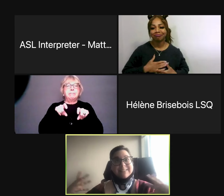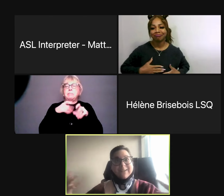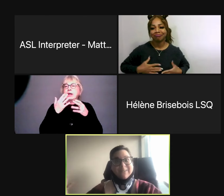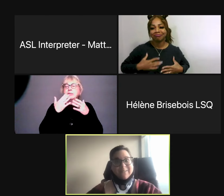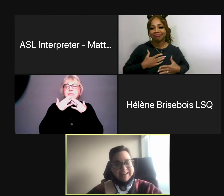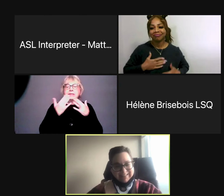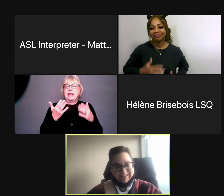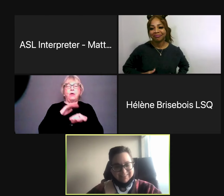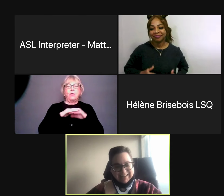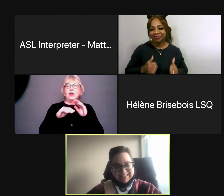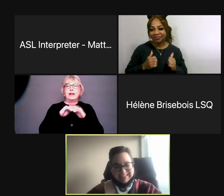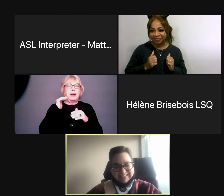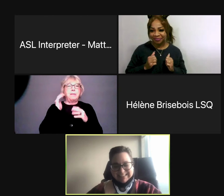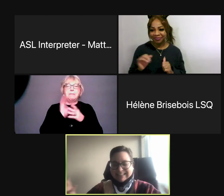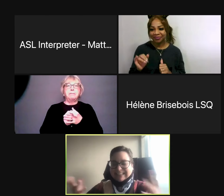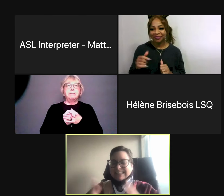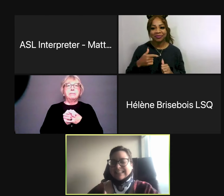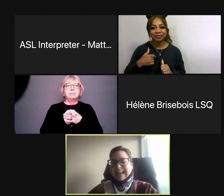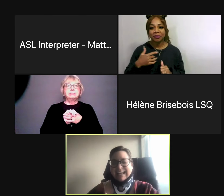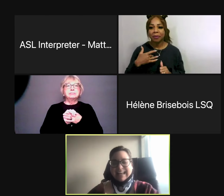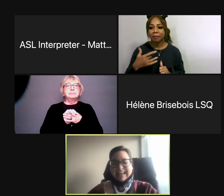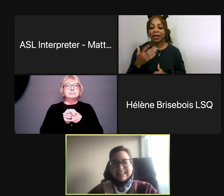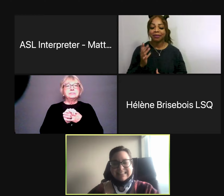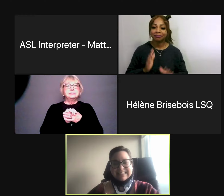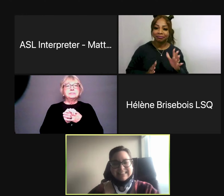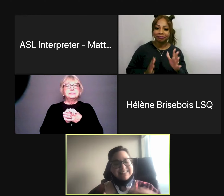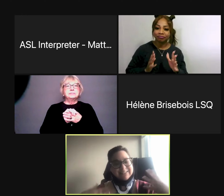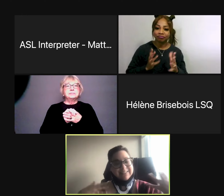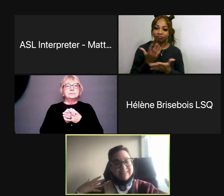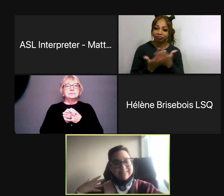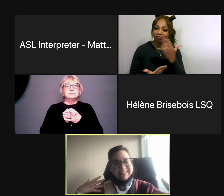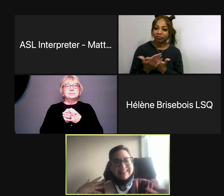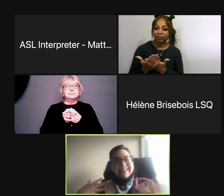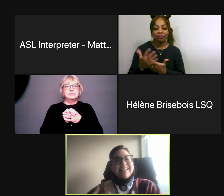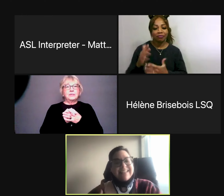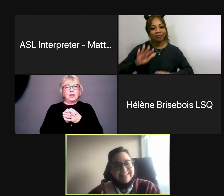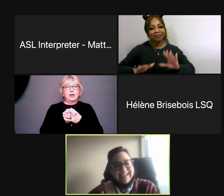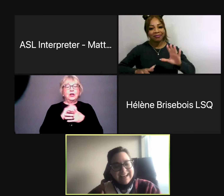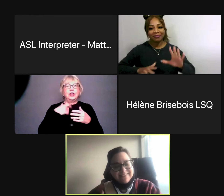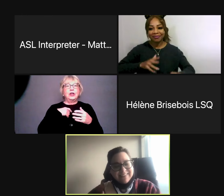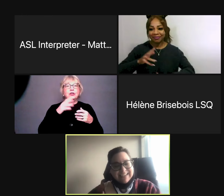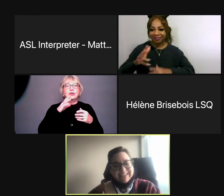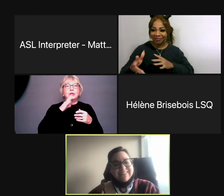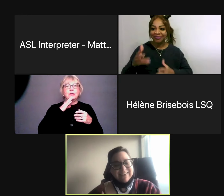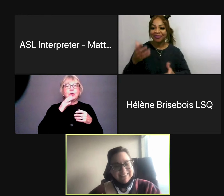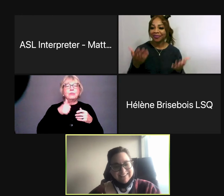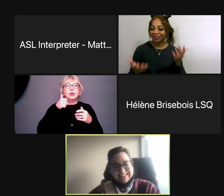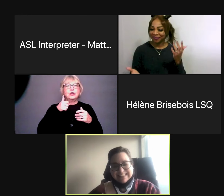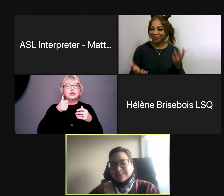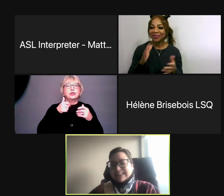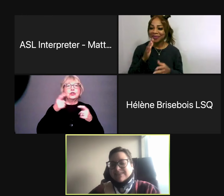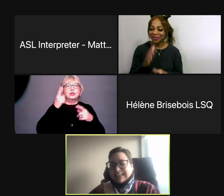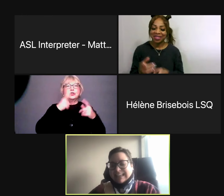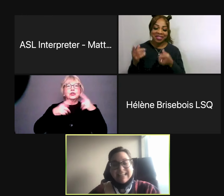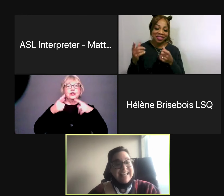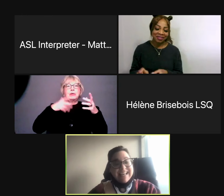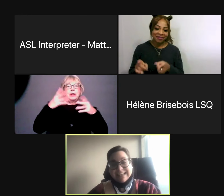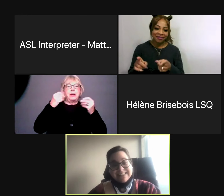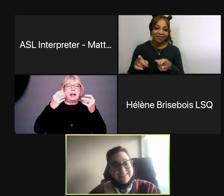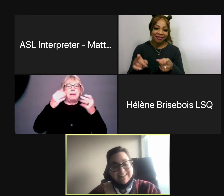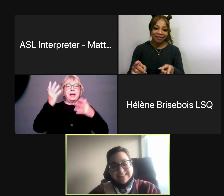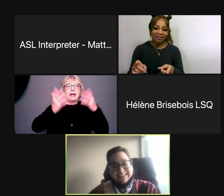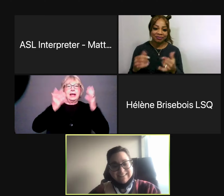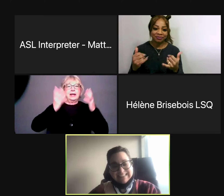je m'exprime de façon gestuelle énormément et